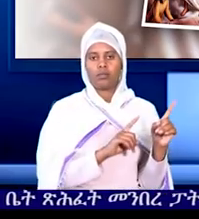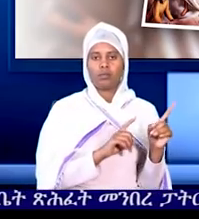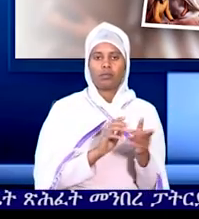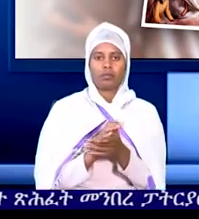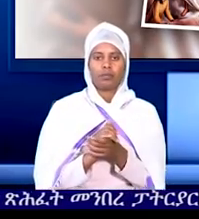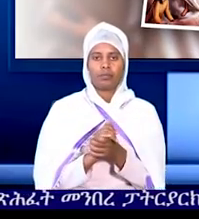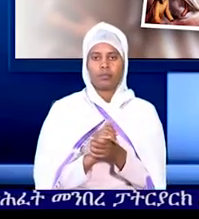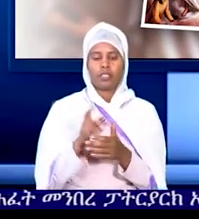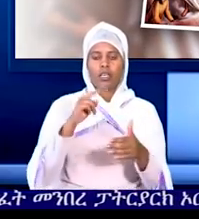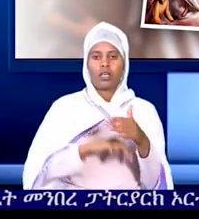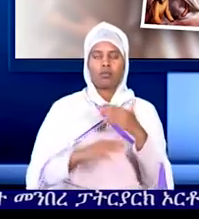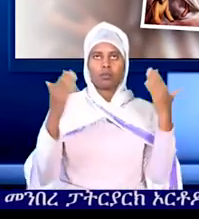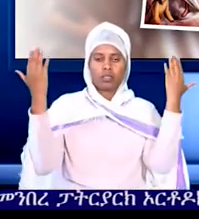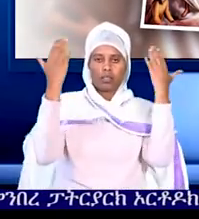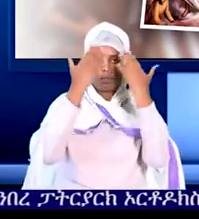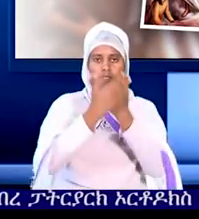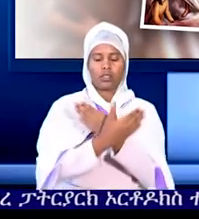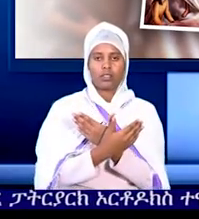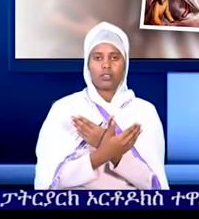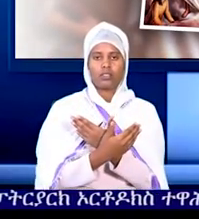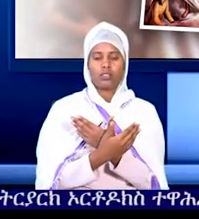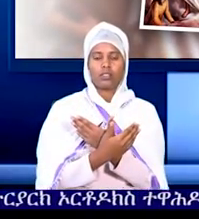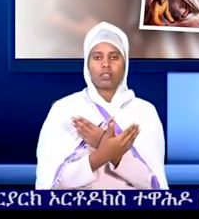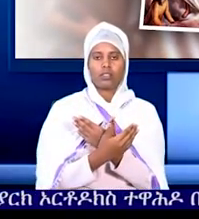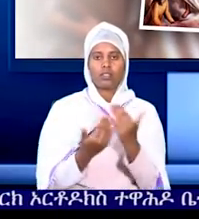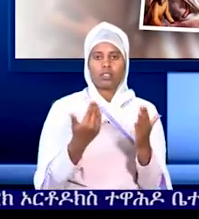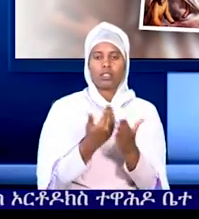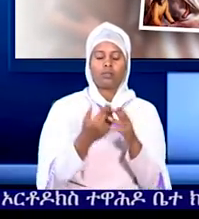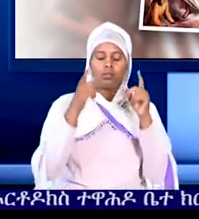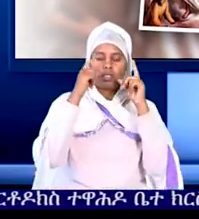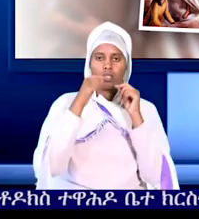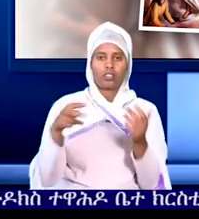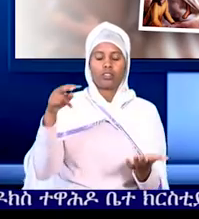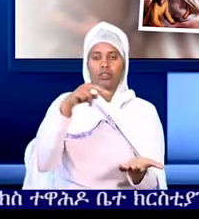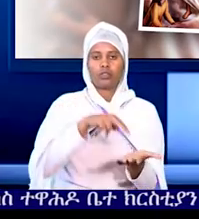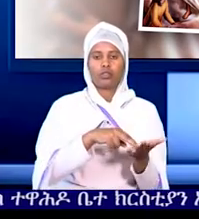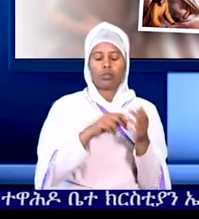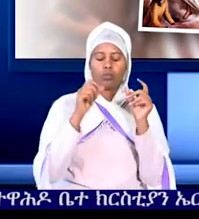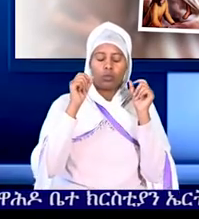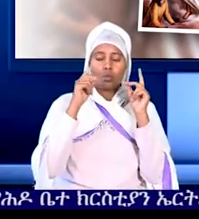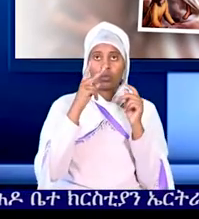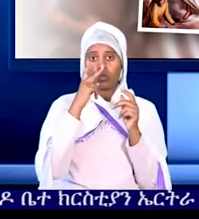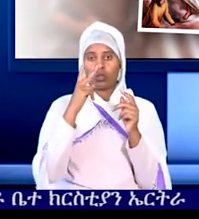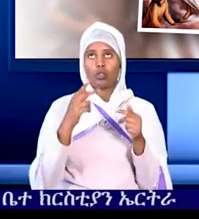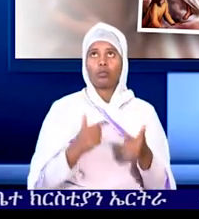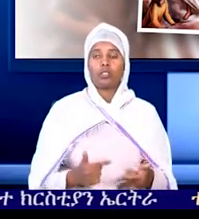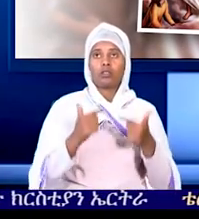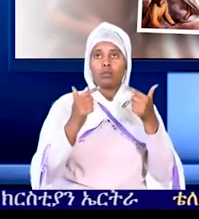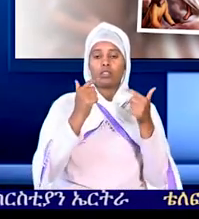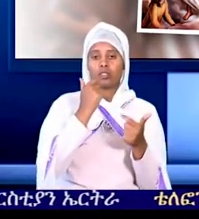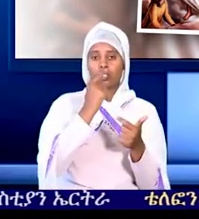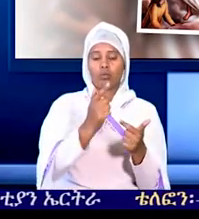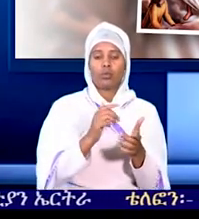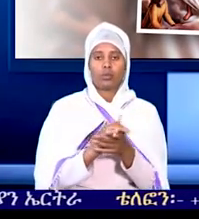ከምቲ ደቂ ሰባት ኣብ ፀልማትን ካብ ምድቃሶም ተባራቢሮም ወጋሕታ